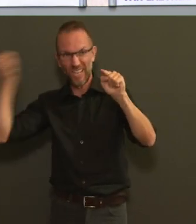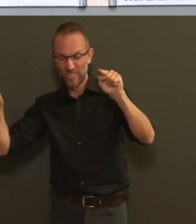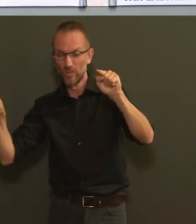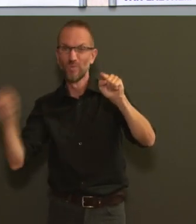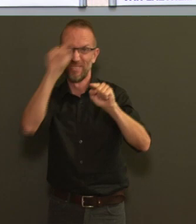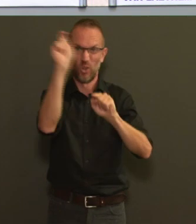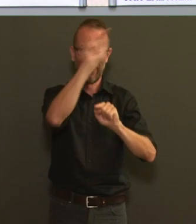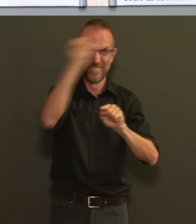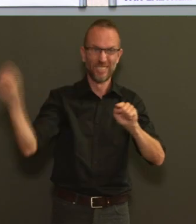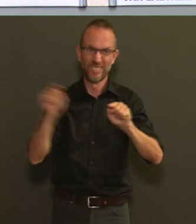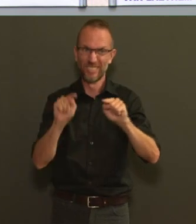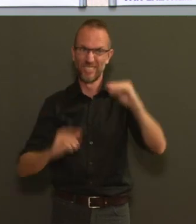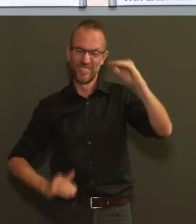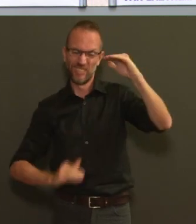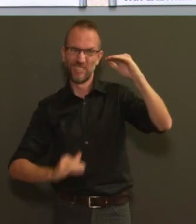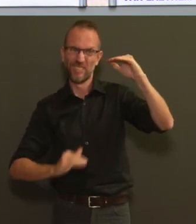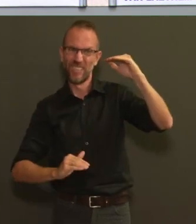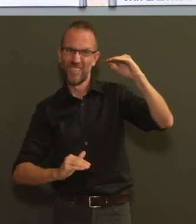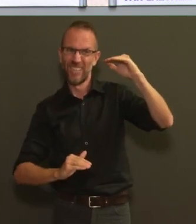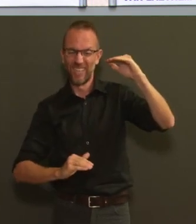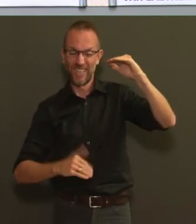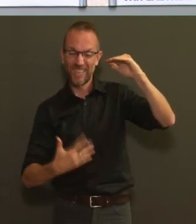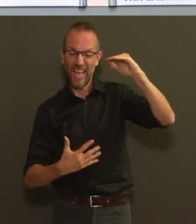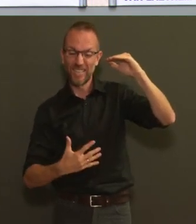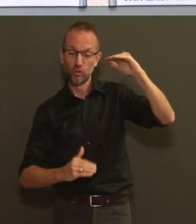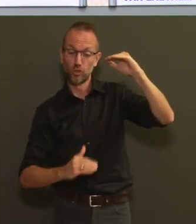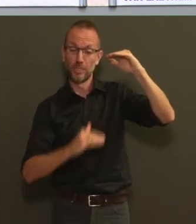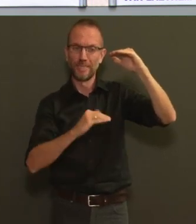et 50% d'occupation des lits de soins intensifs.